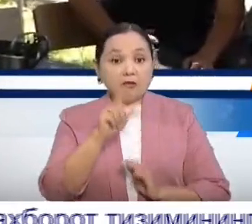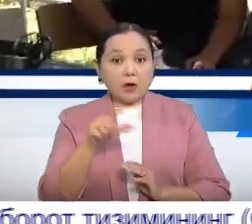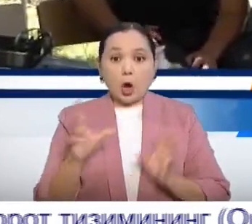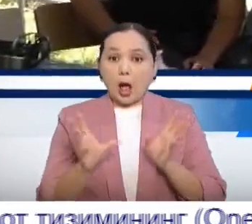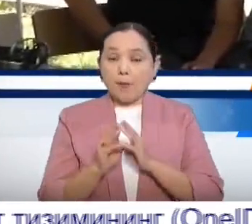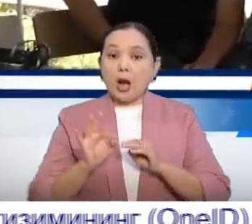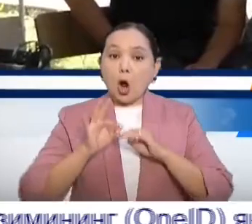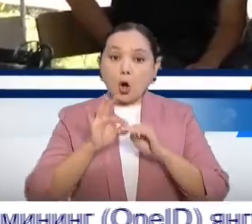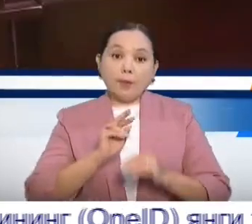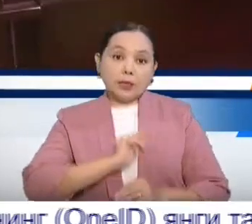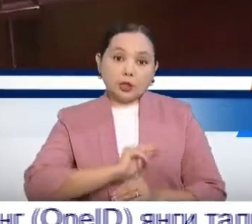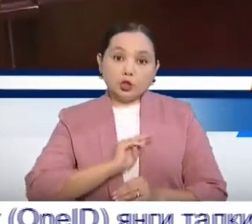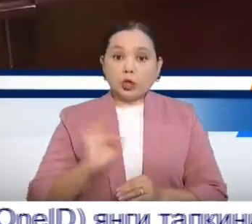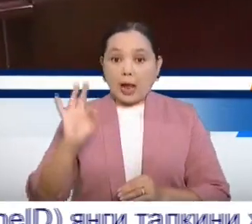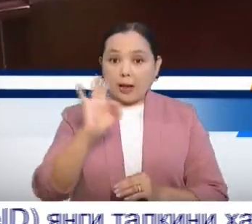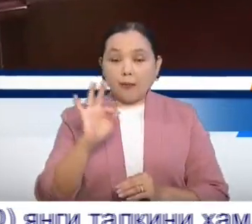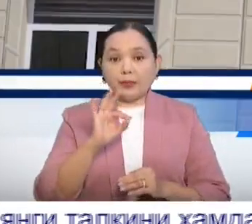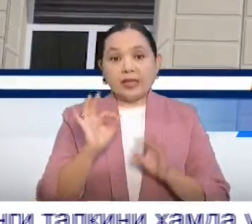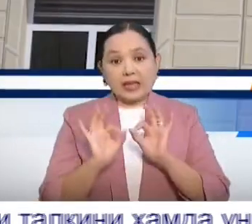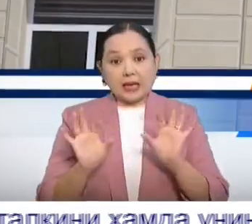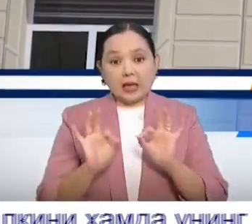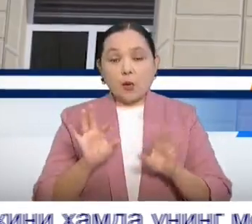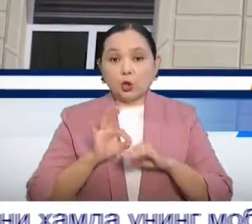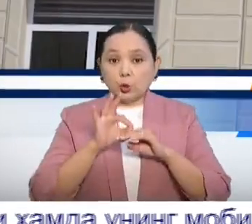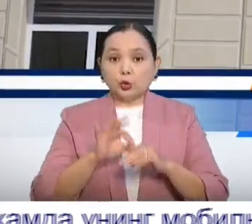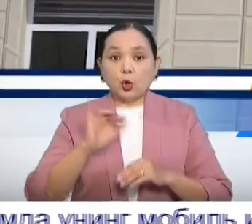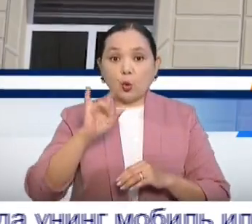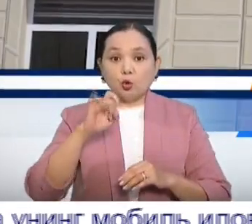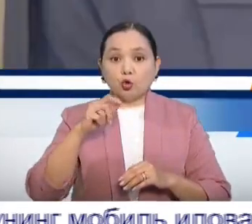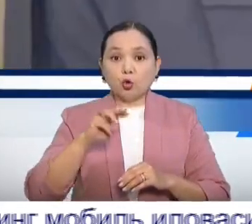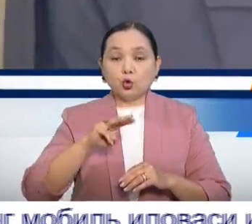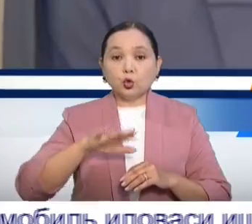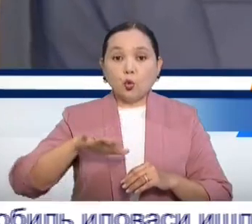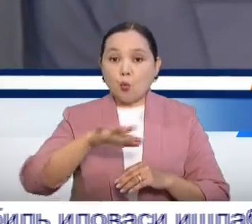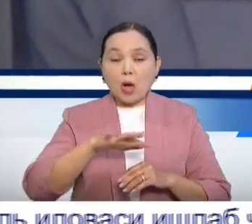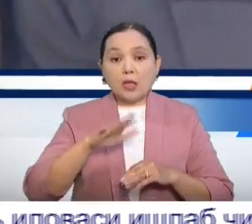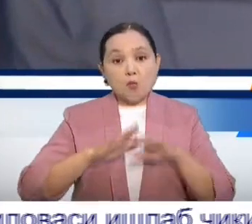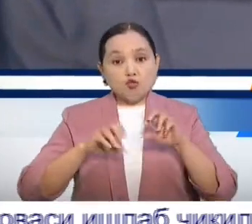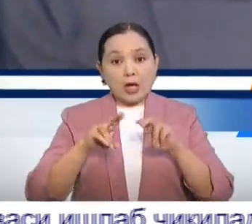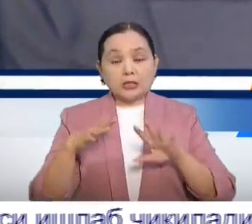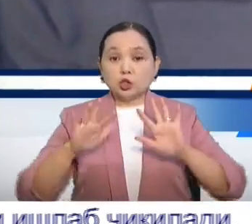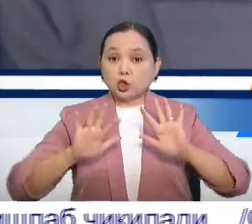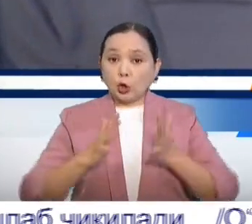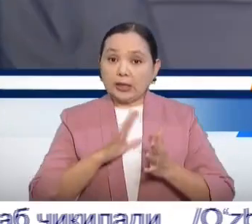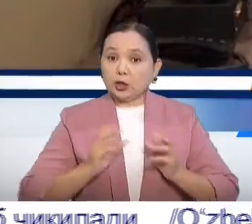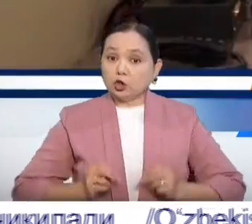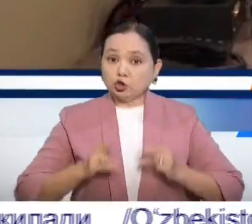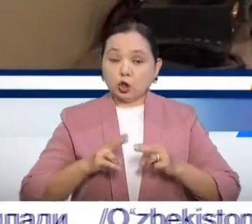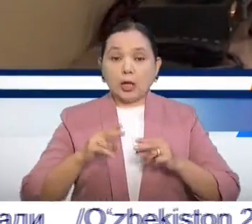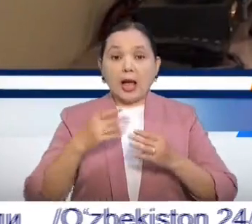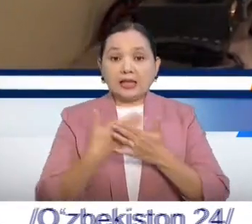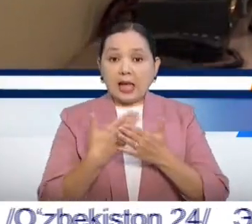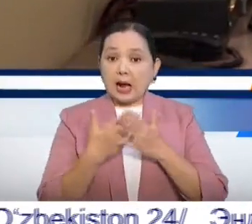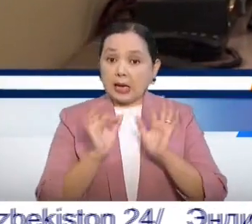fuqarolar bilan olib borilayotgan ishlar bo'yicha taqdimot o'tkazishdi. Urgut tumanida mutaxassislar tomonidan sodir etilgan jinoyatlar chuqur